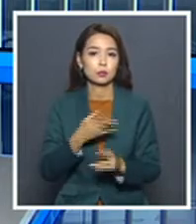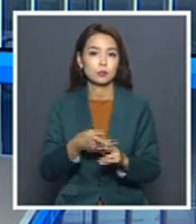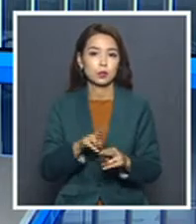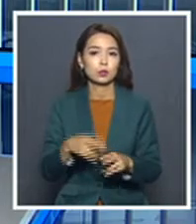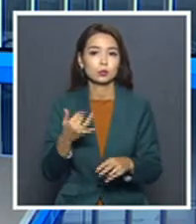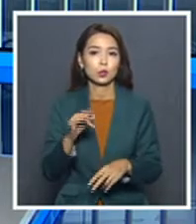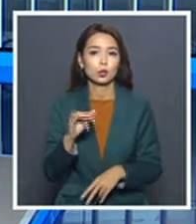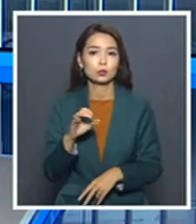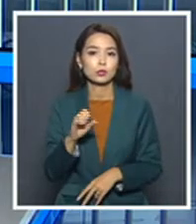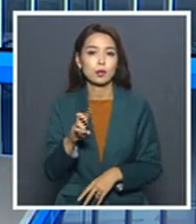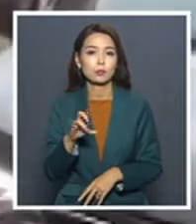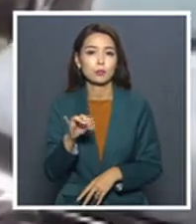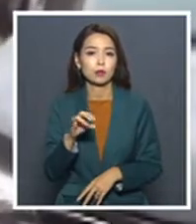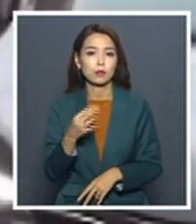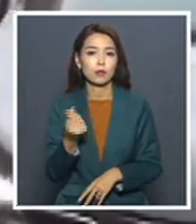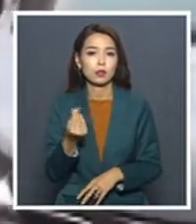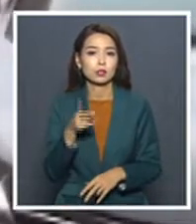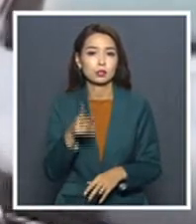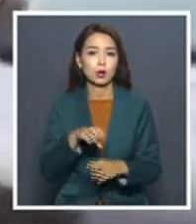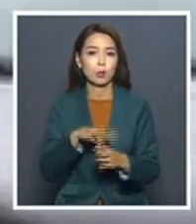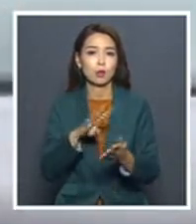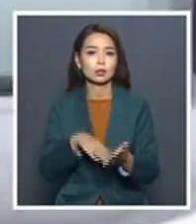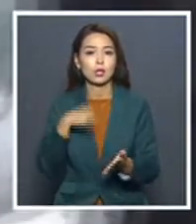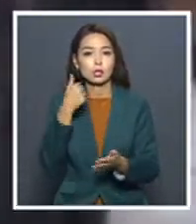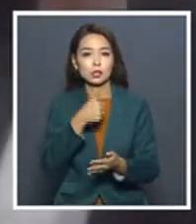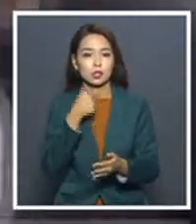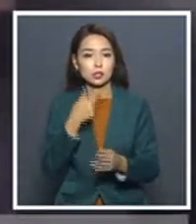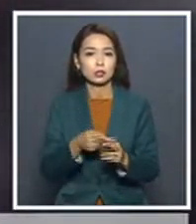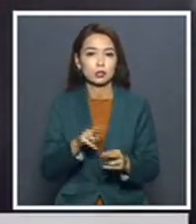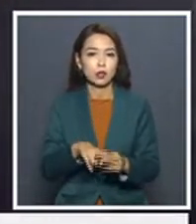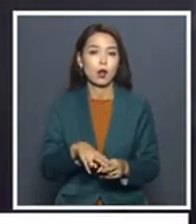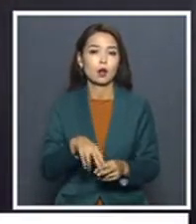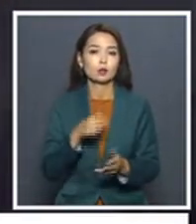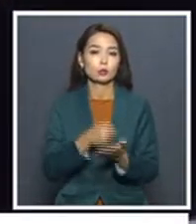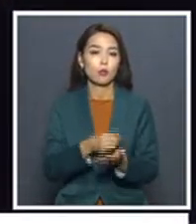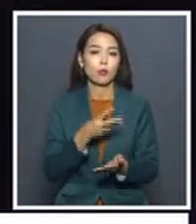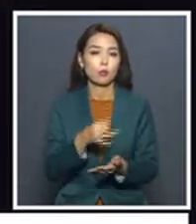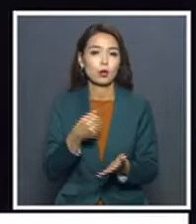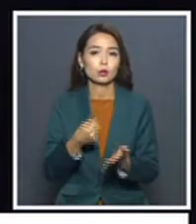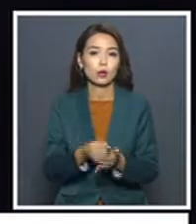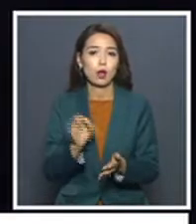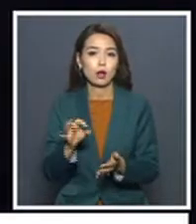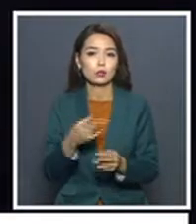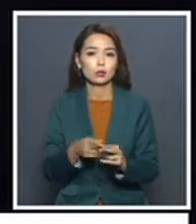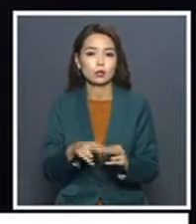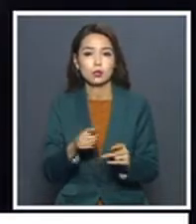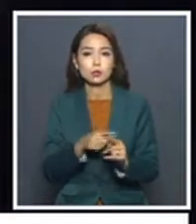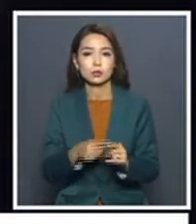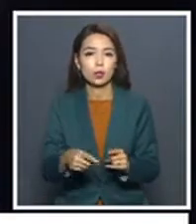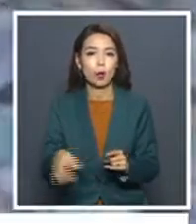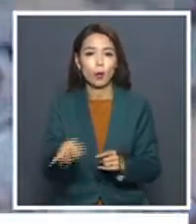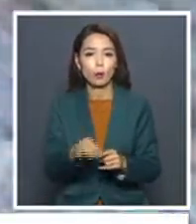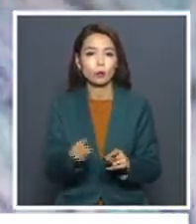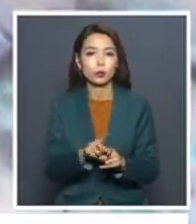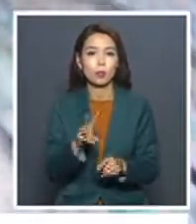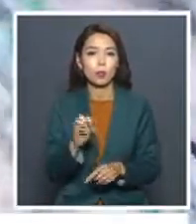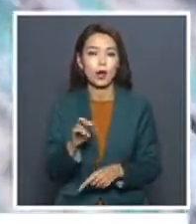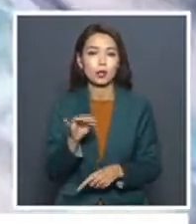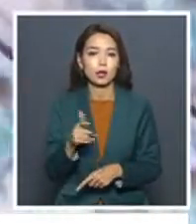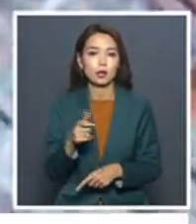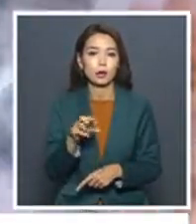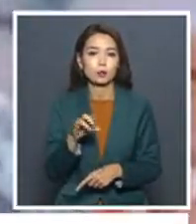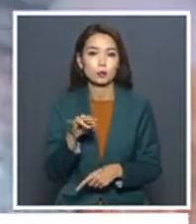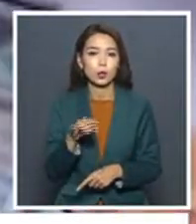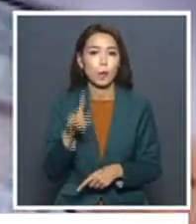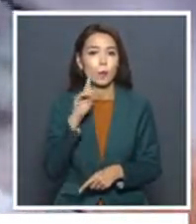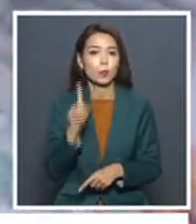Рустам Бекенов ақшаны 2019 жылдың мамыр-қазан айлары аралығында облыстық өлкетану және Мәлік Ғабдуллин музейлерін жөндеу